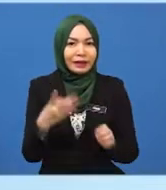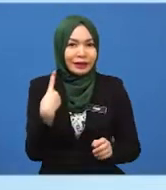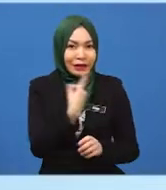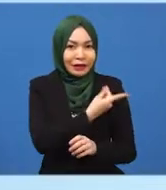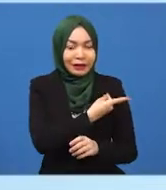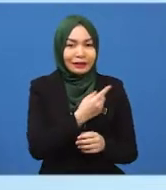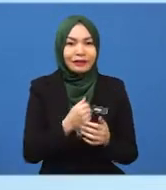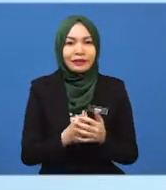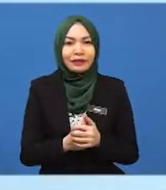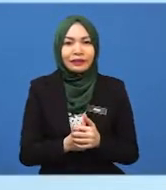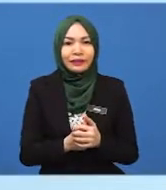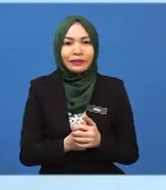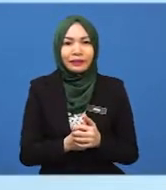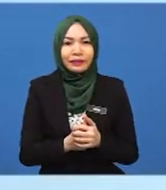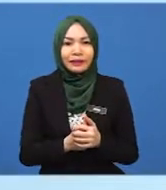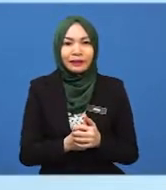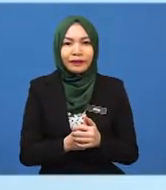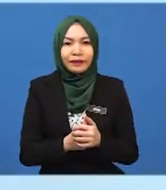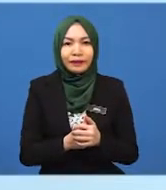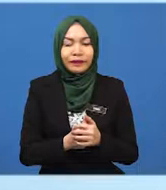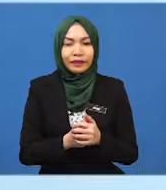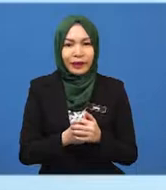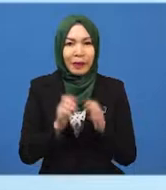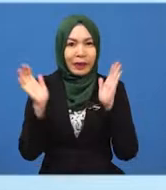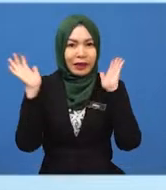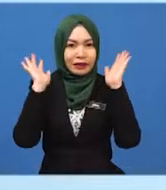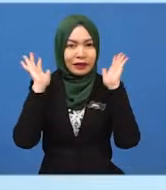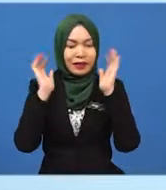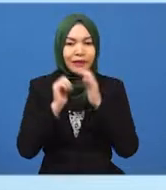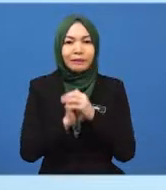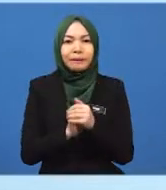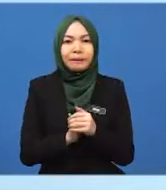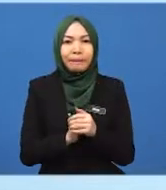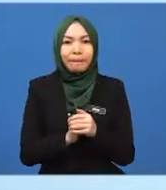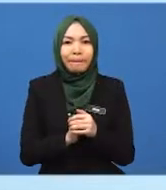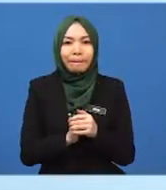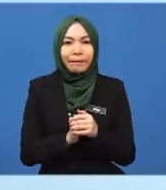Protong Saga adalah kereta pertama buatan Malaysia.